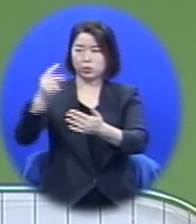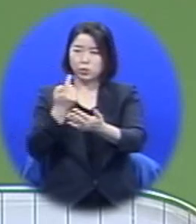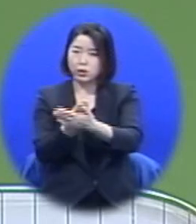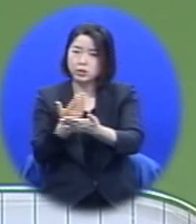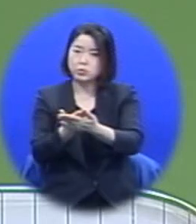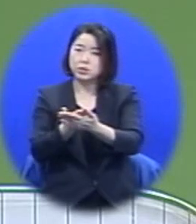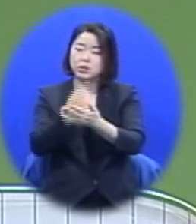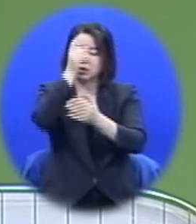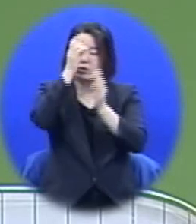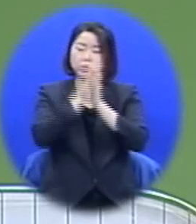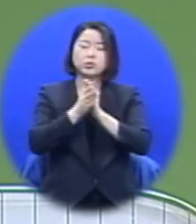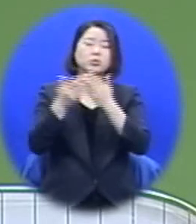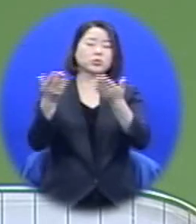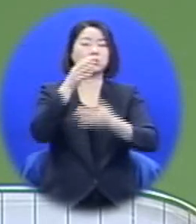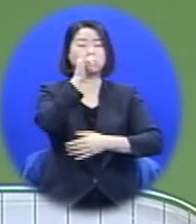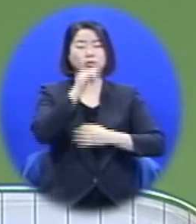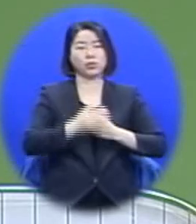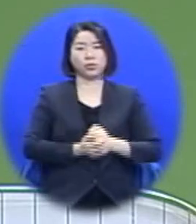겁니다